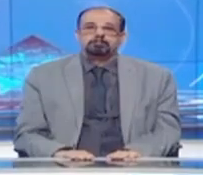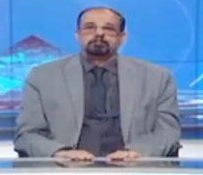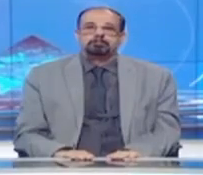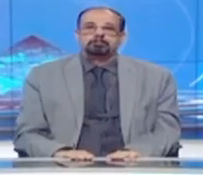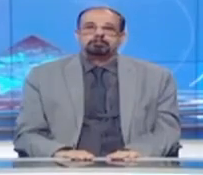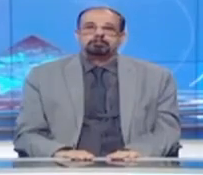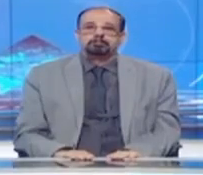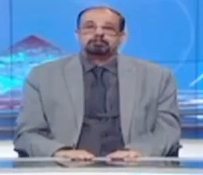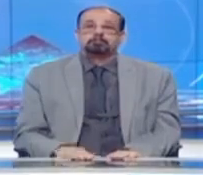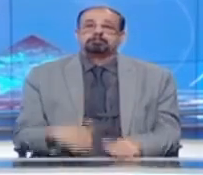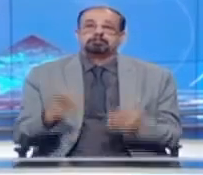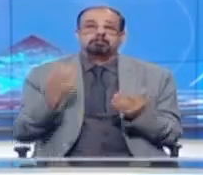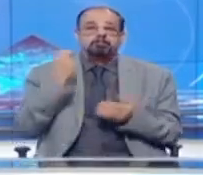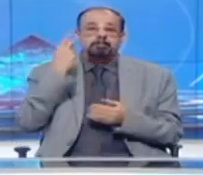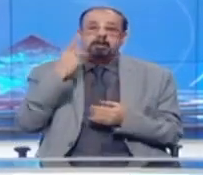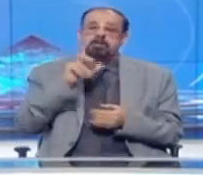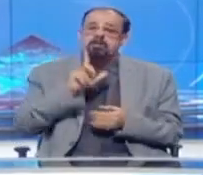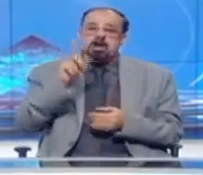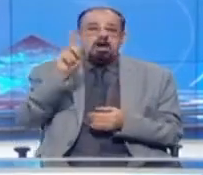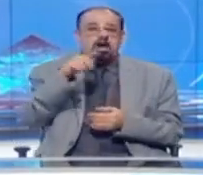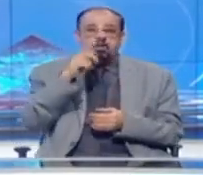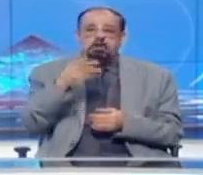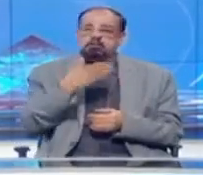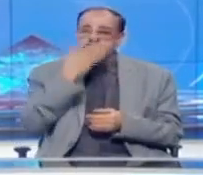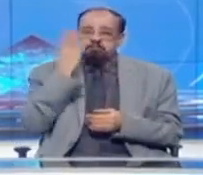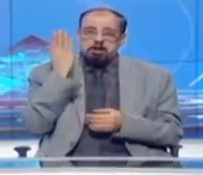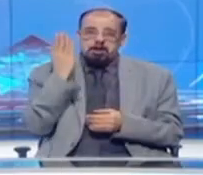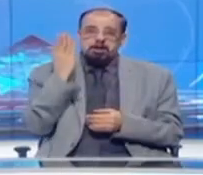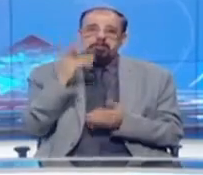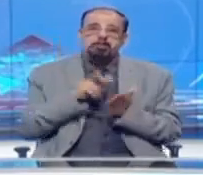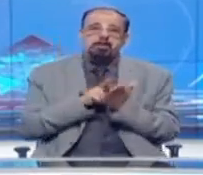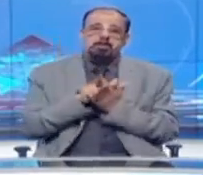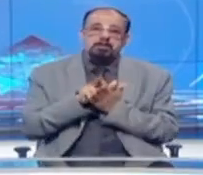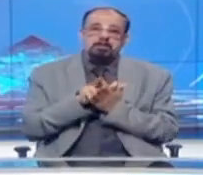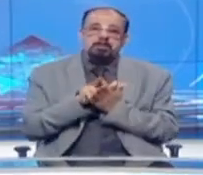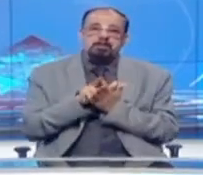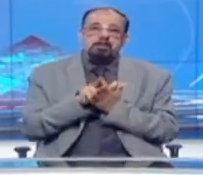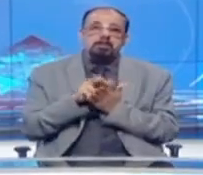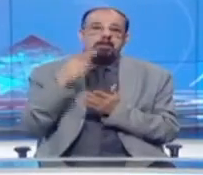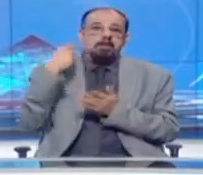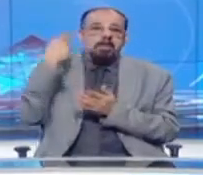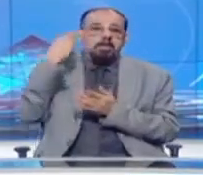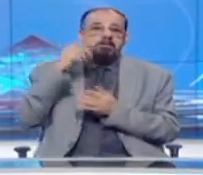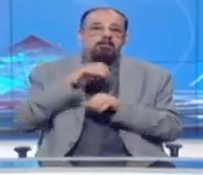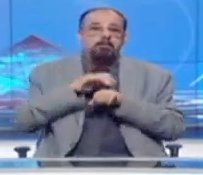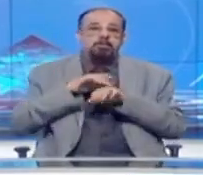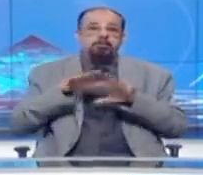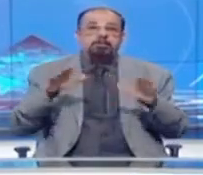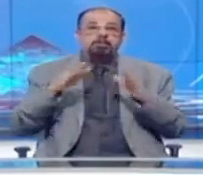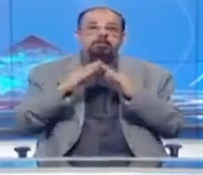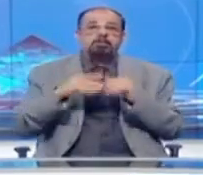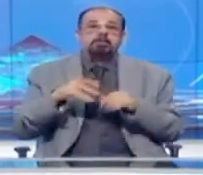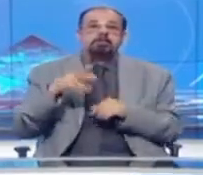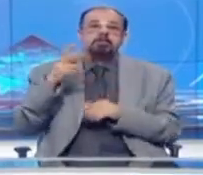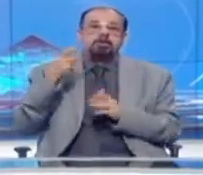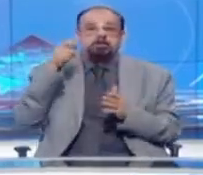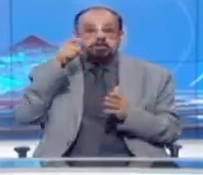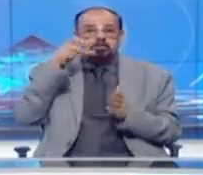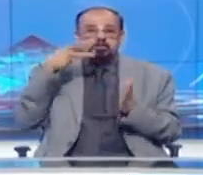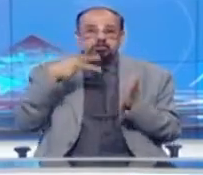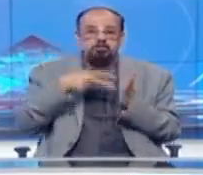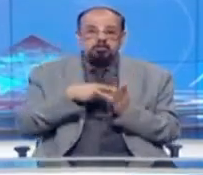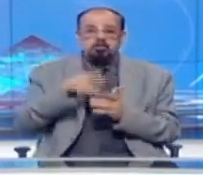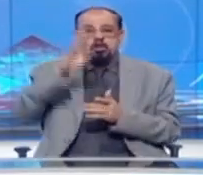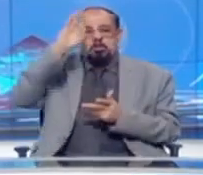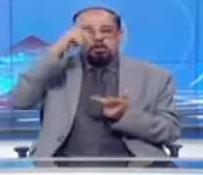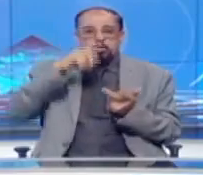وأيا كانت الرواية الصحيحة لبداية ظهور مدفع رمضان، فالفكرة انتشرت من مصر إلى الشام ثم بغداد،